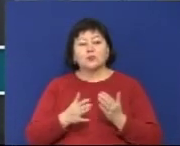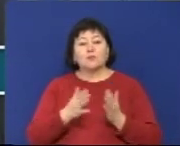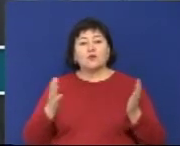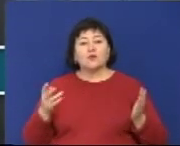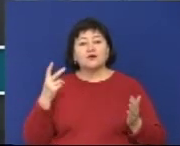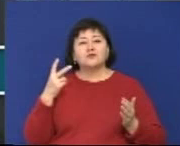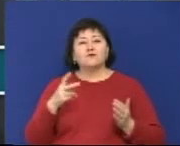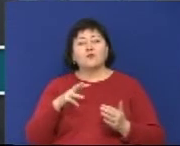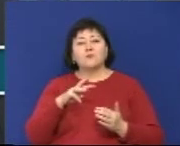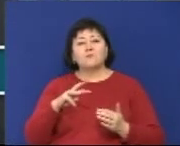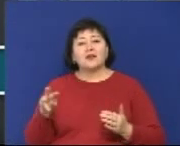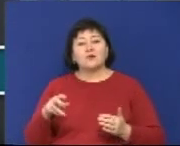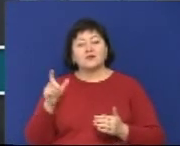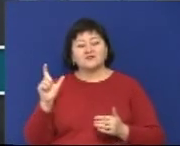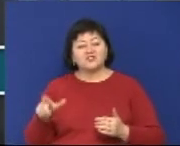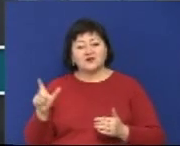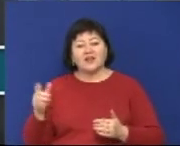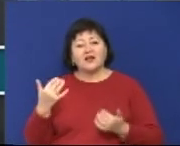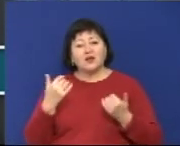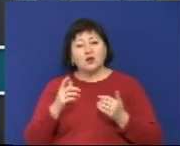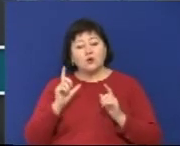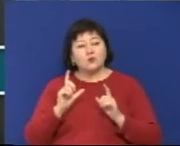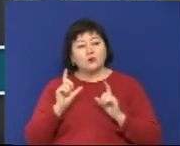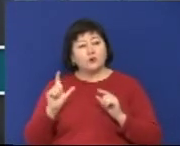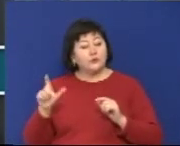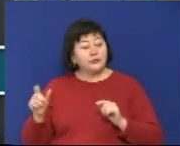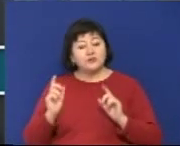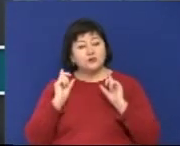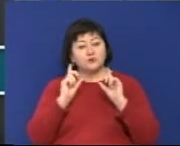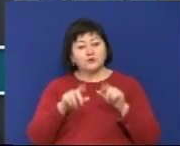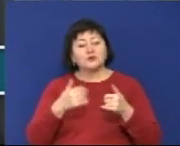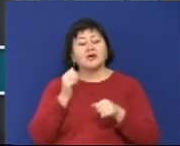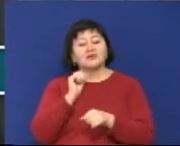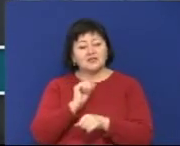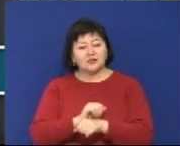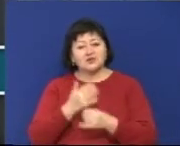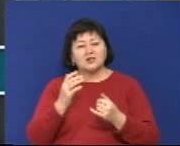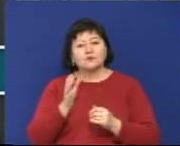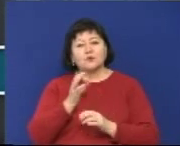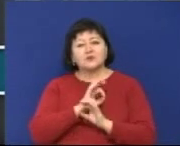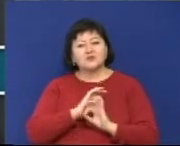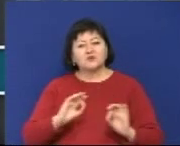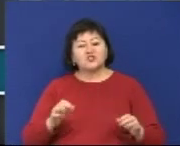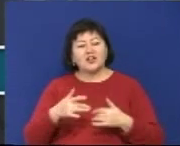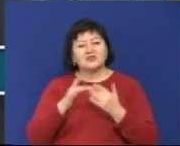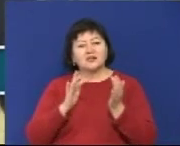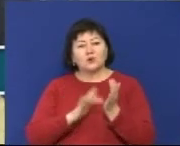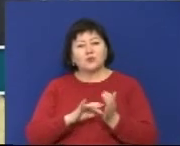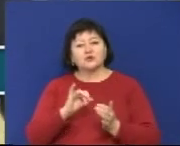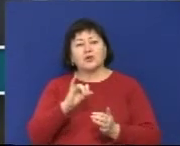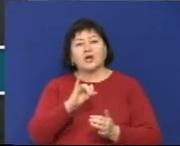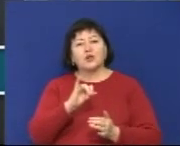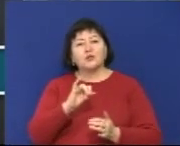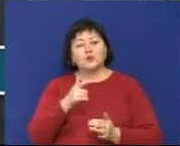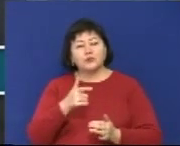они не уезжают, а остаются. В скором времени мы обретем очередной прекрасный город на юге страны. Доволен проделанной работой. В следующем